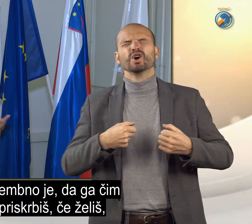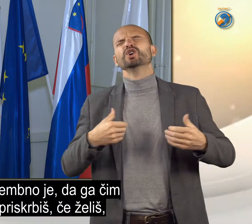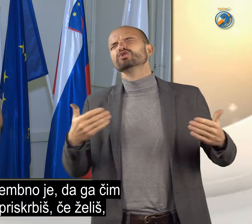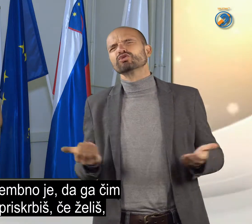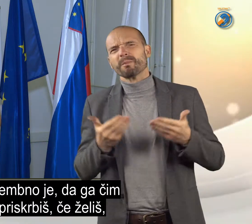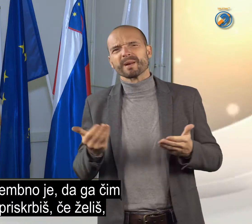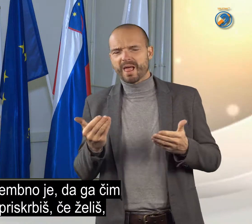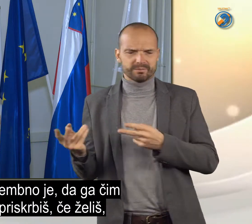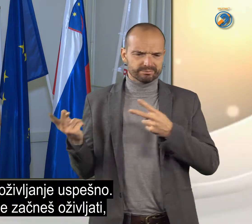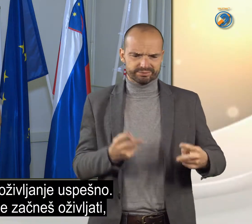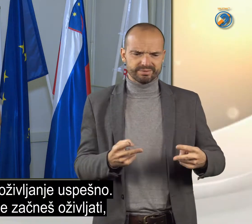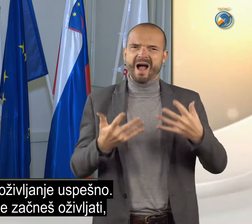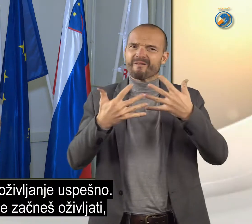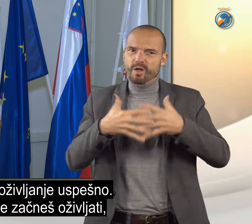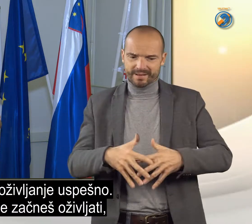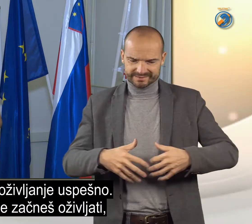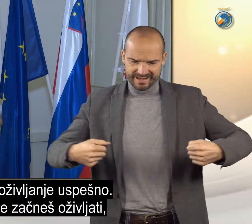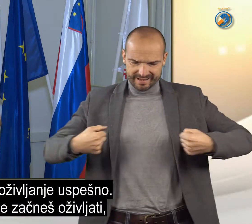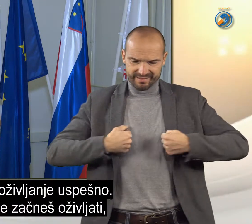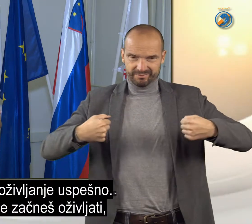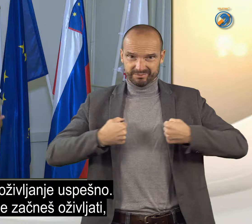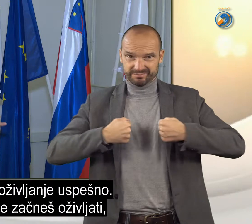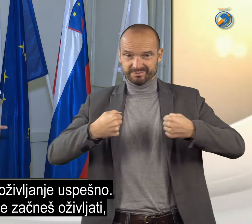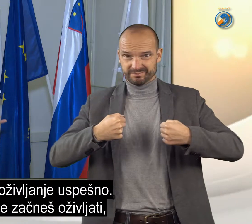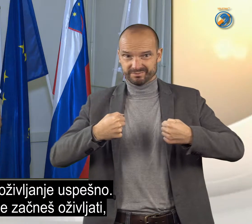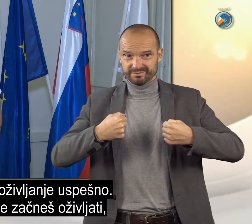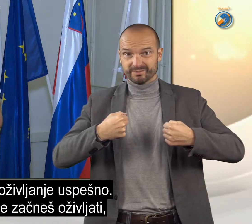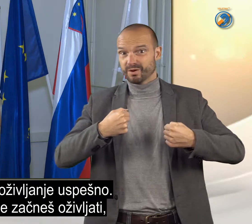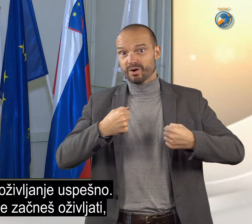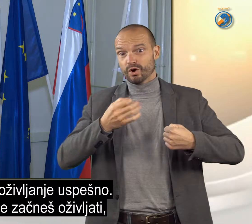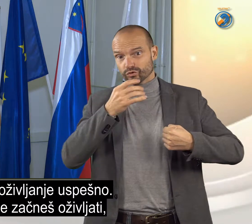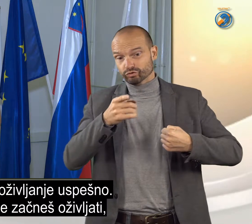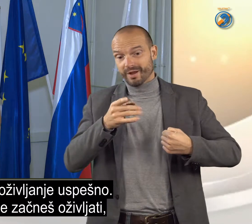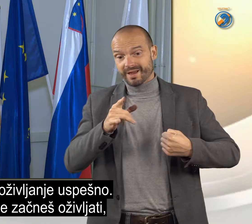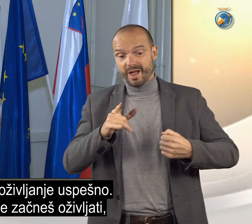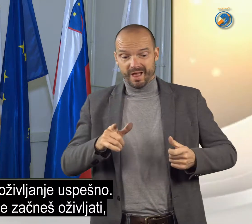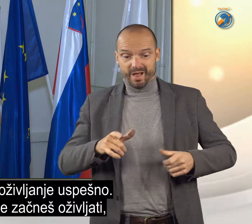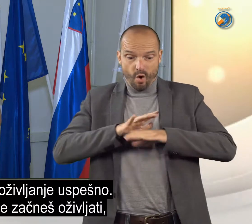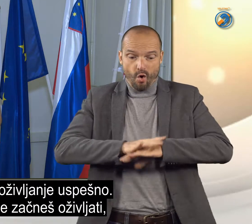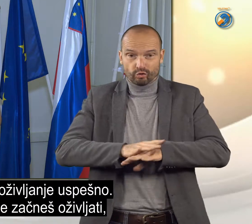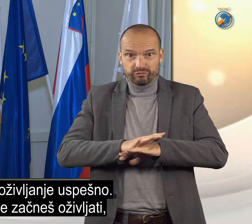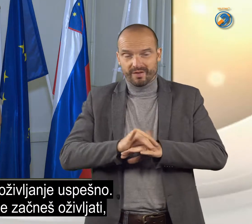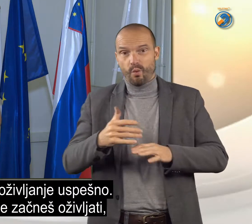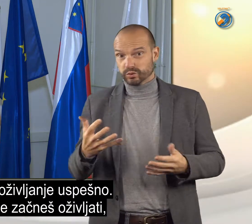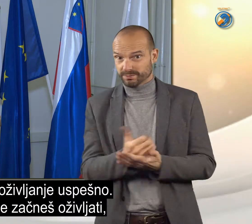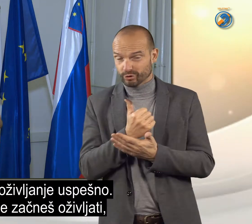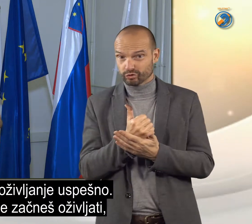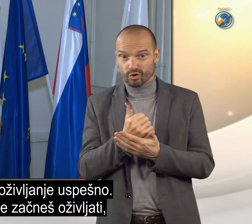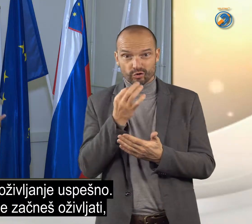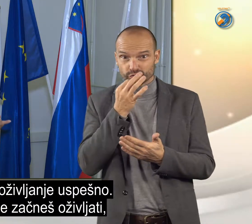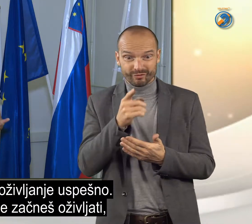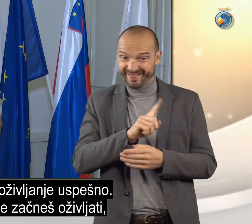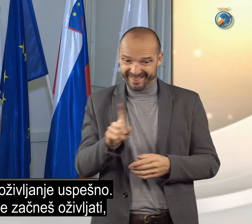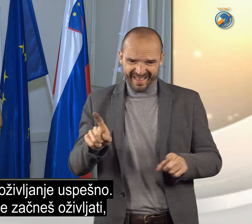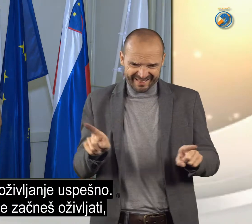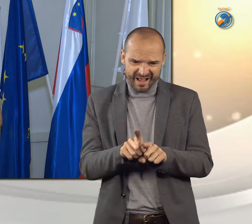prej priskrbiš avtomatski defibrilator, da če želiš, da je oživljanje seveda potem uspešno. V primeru, da